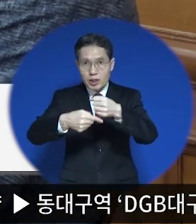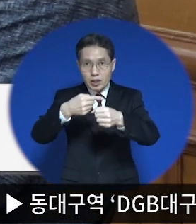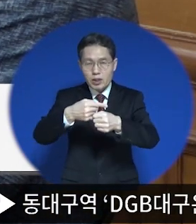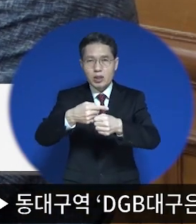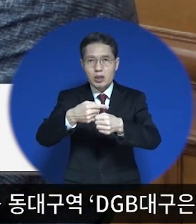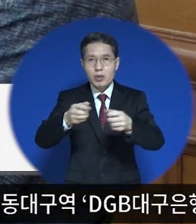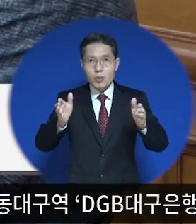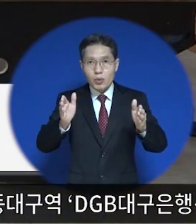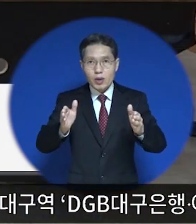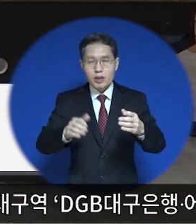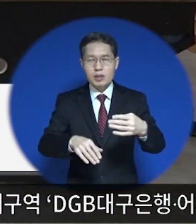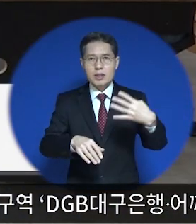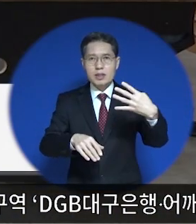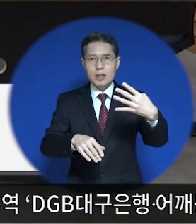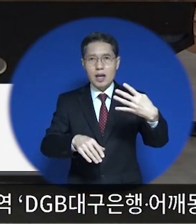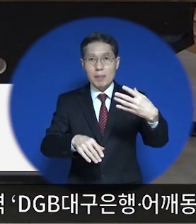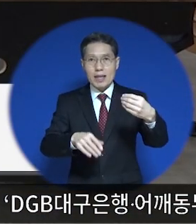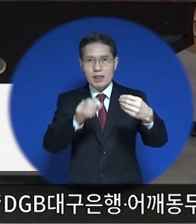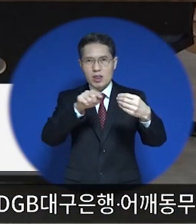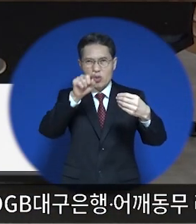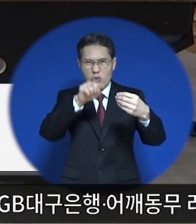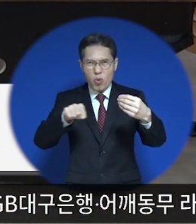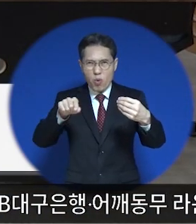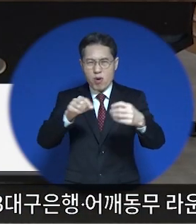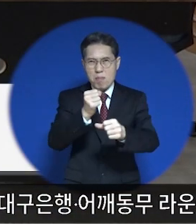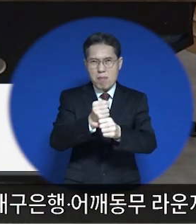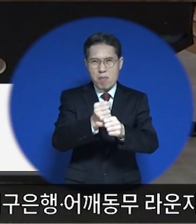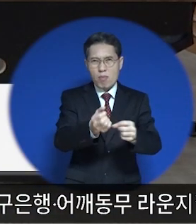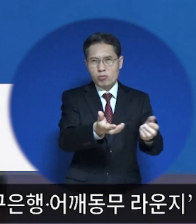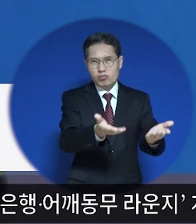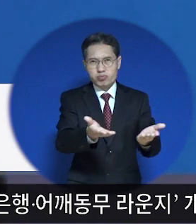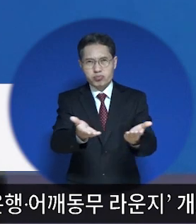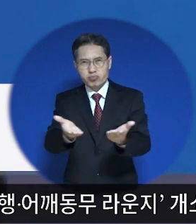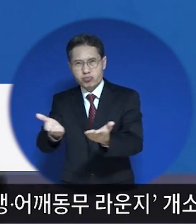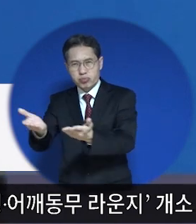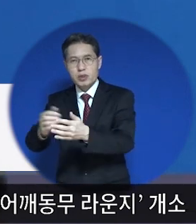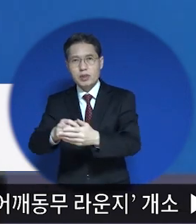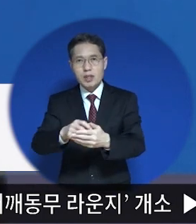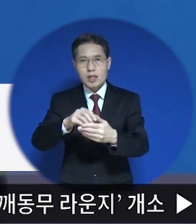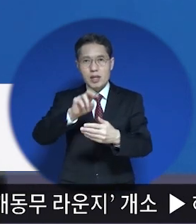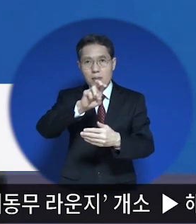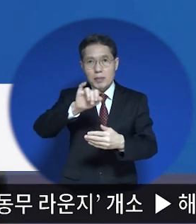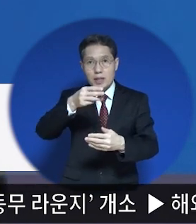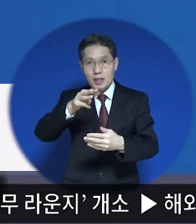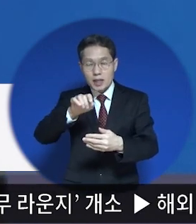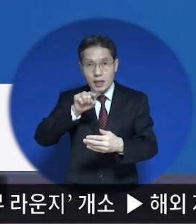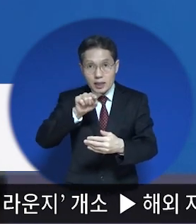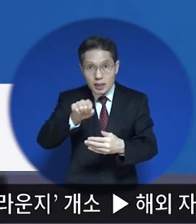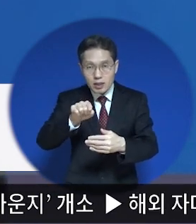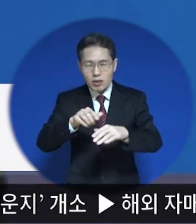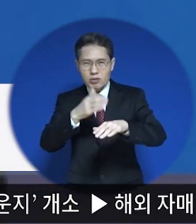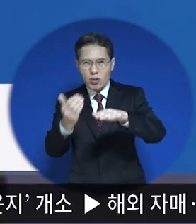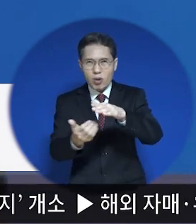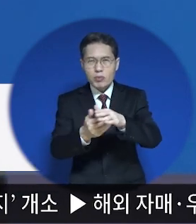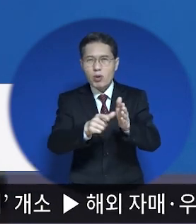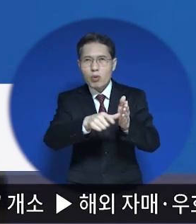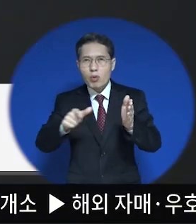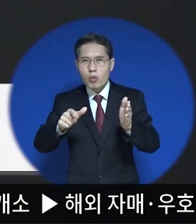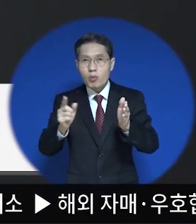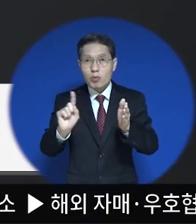약 4만 톤 규모의 대량 생산체제를 갖추게 됩니다. 미래 나노텍의 계열사로 편입된 미래 첨단